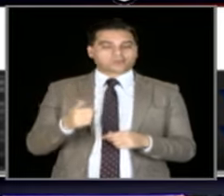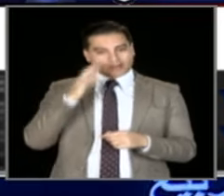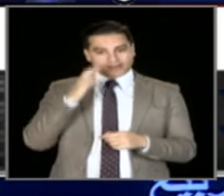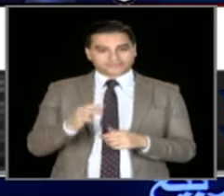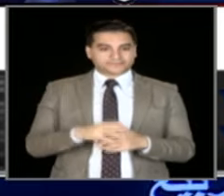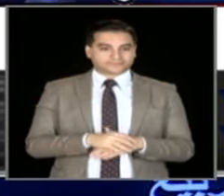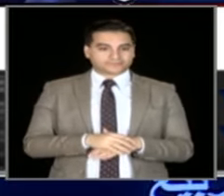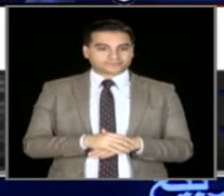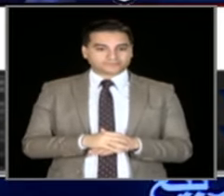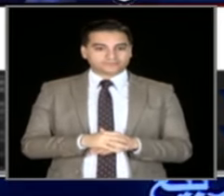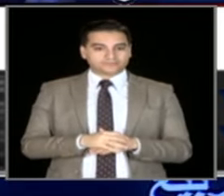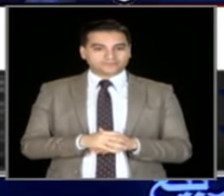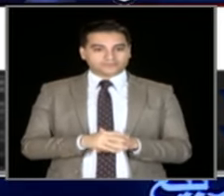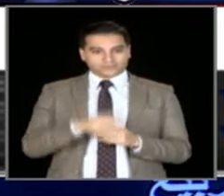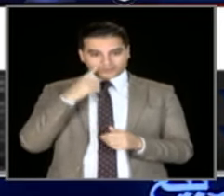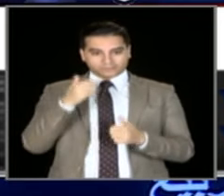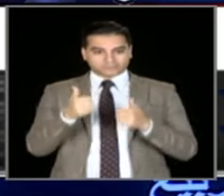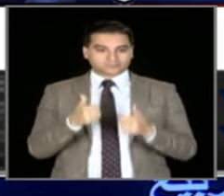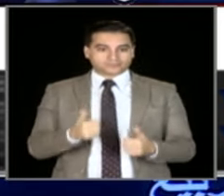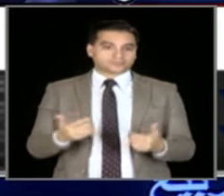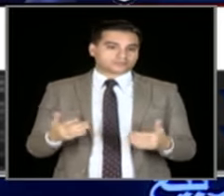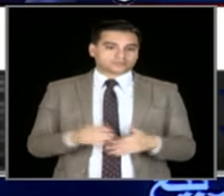الإجابة. قدامك اختيارين،